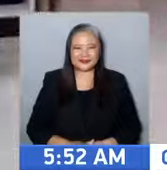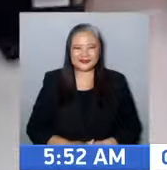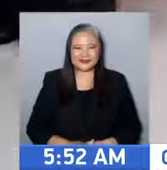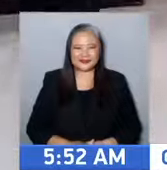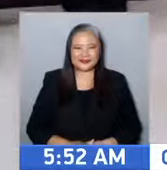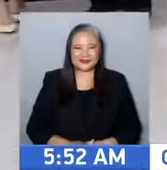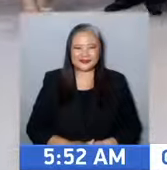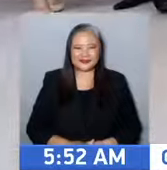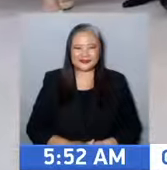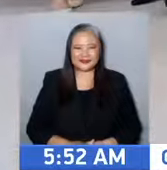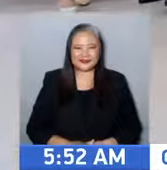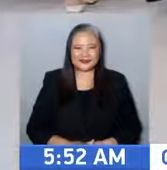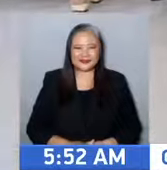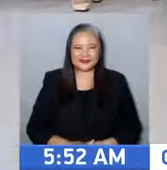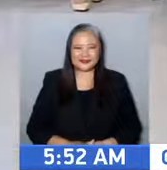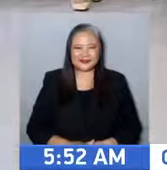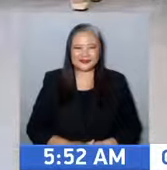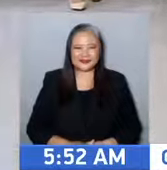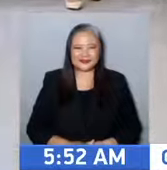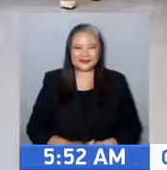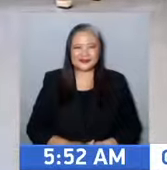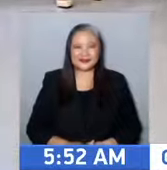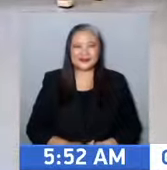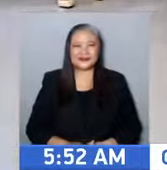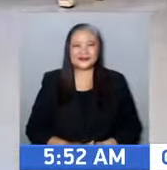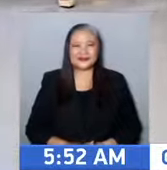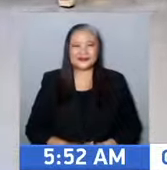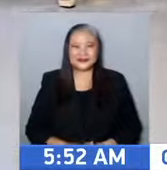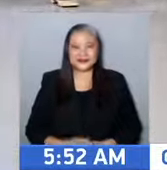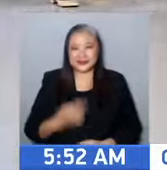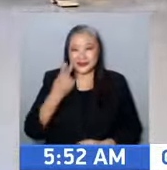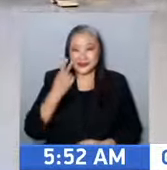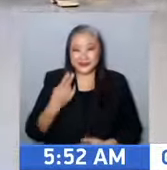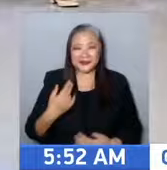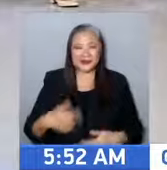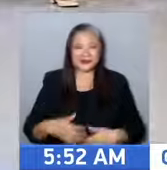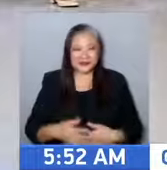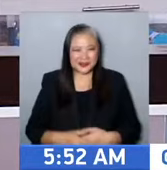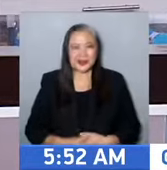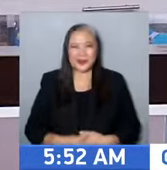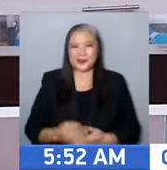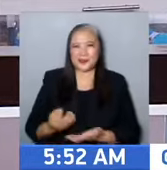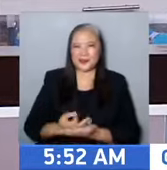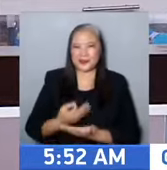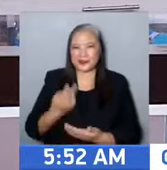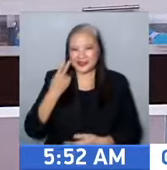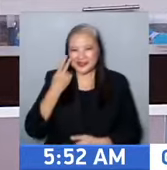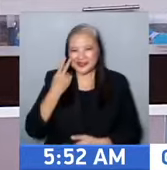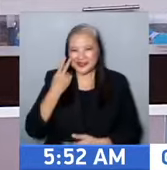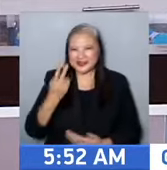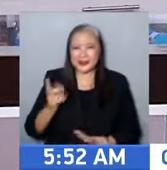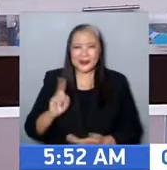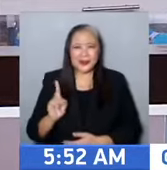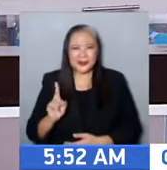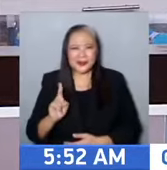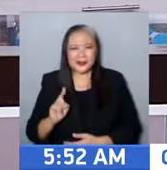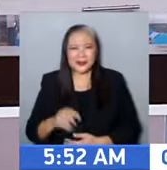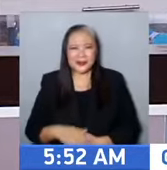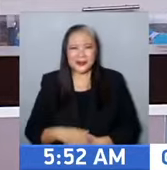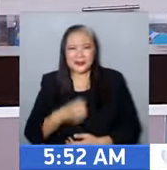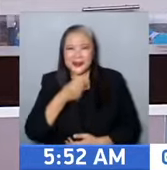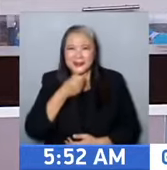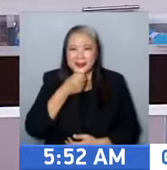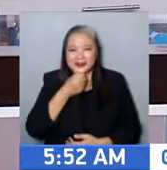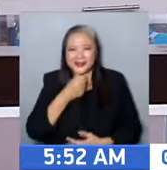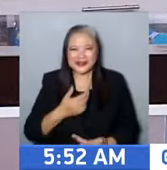Hindi naman kakala nyo, para silang youthful. Welcome back, Reg! Pernahan na tayo, reaction natin. Yung mic! Bitawan mo na yung mic. Bitawan na